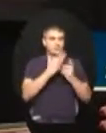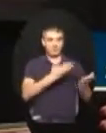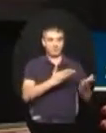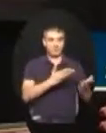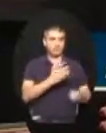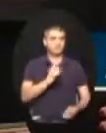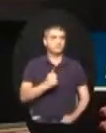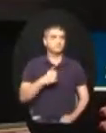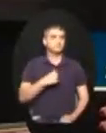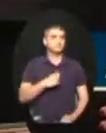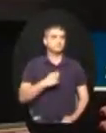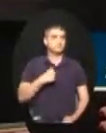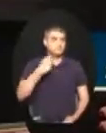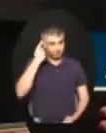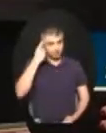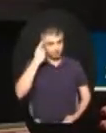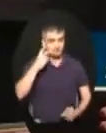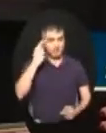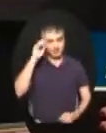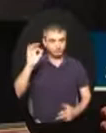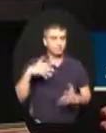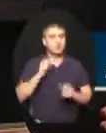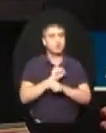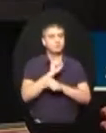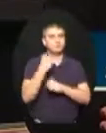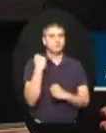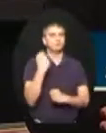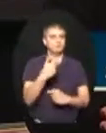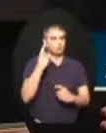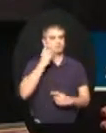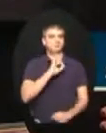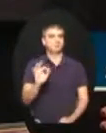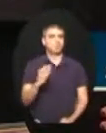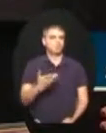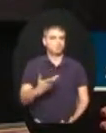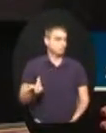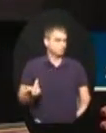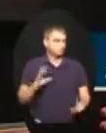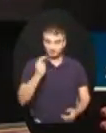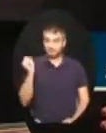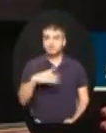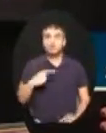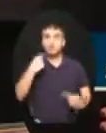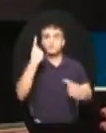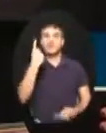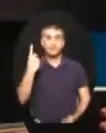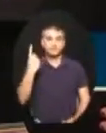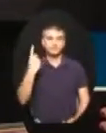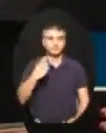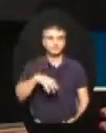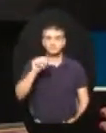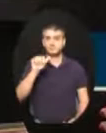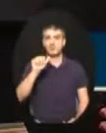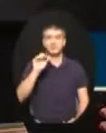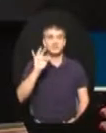הזאת. אני יודעת, כן? אני שואלת כאילו. אבל אני חושבת שהעמדה שלהם להיות אופוזיציה חזקה זו עמדה מצוינת. תראי, אם יבוא יום... ואחמד